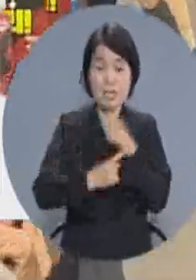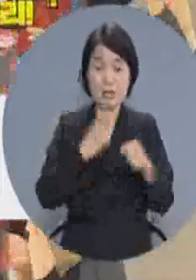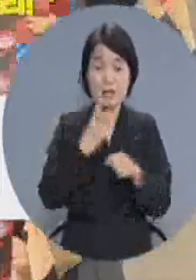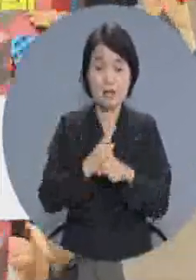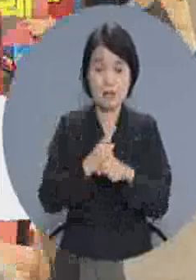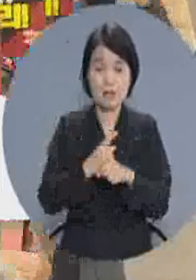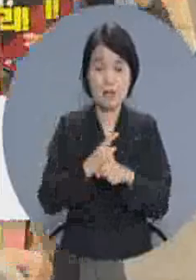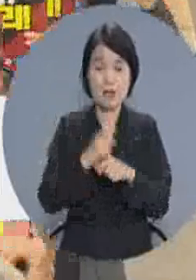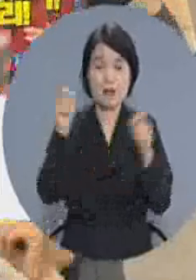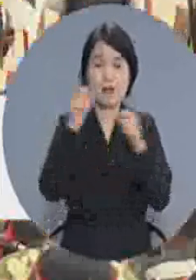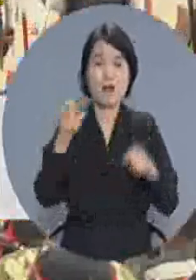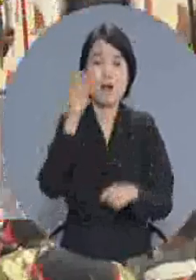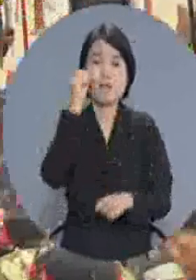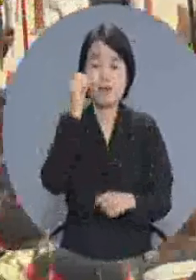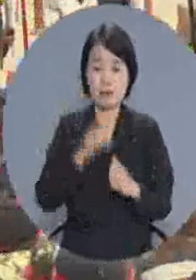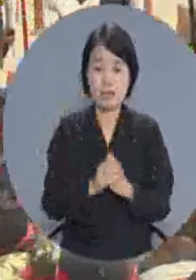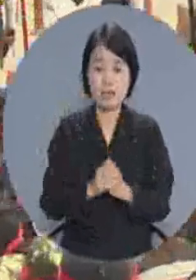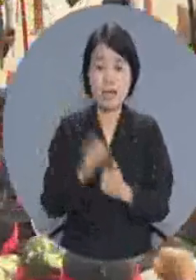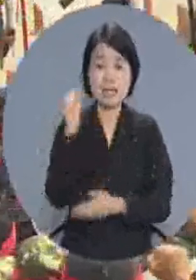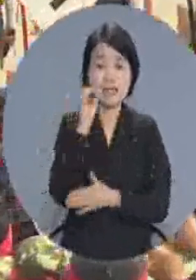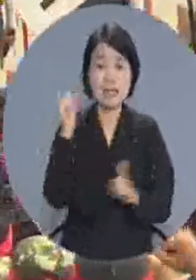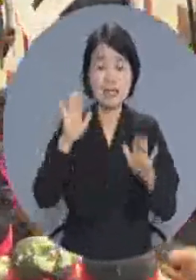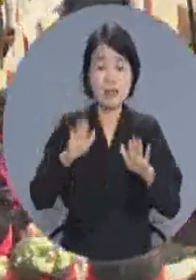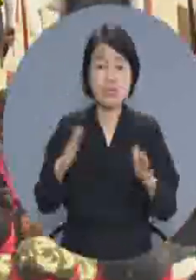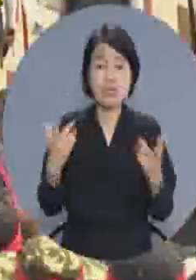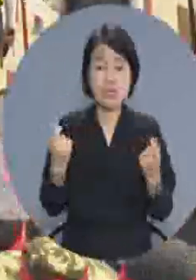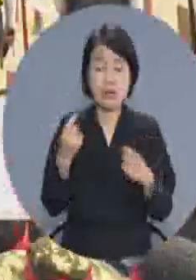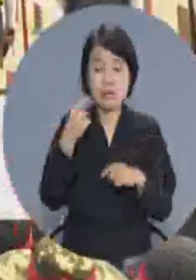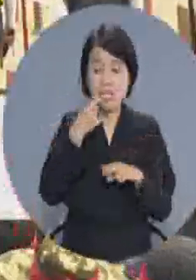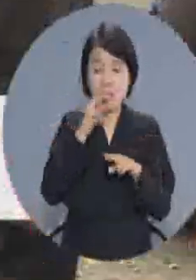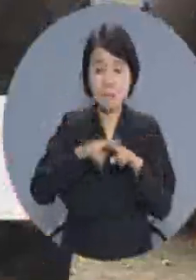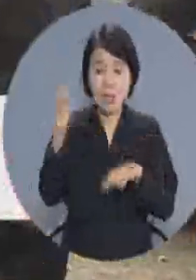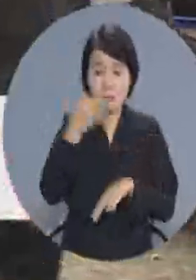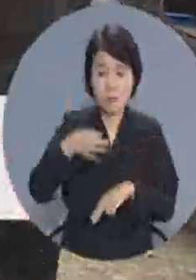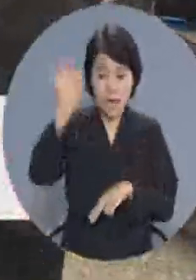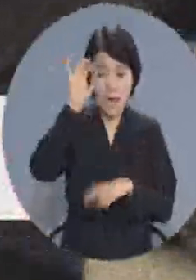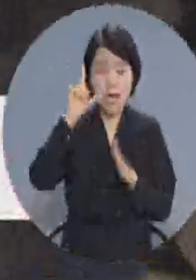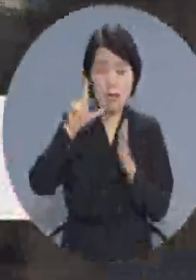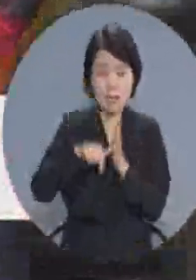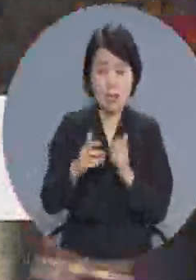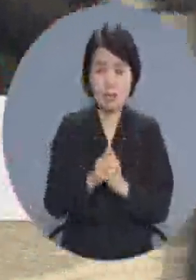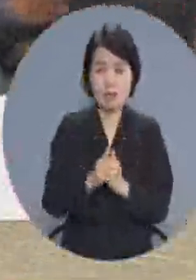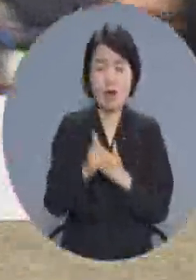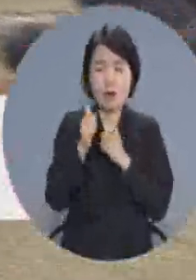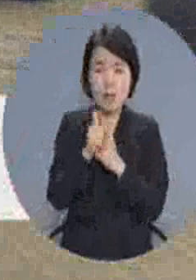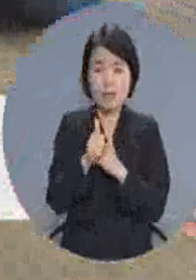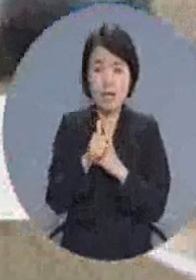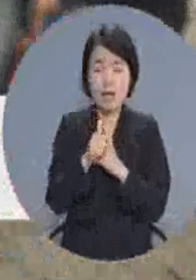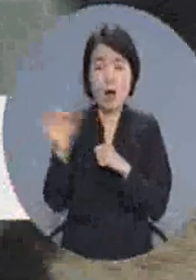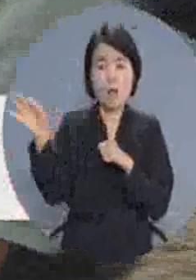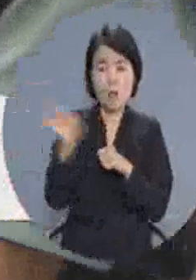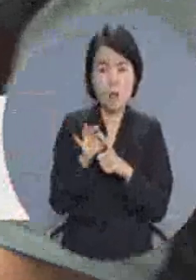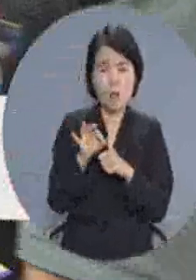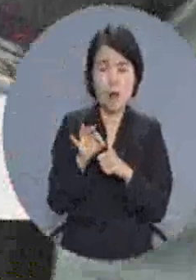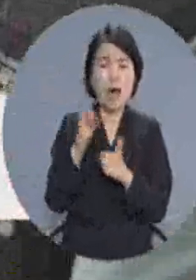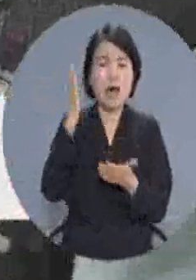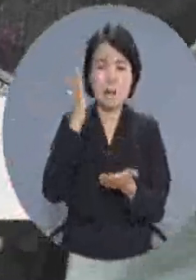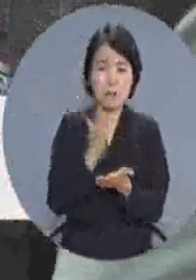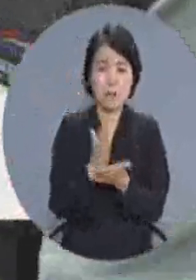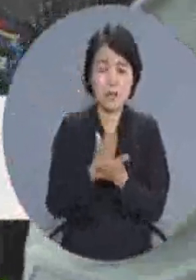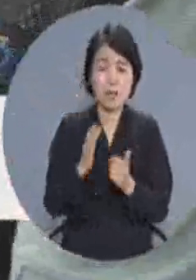중입니다. 화물차 기사는 현재처럼 유가가 급등하는 시기에는 그때마다 유가보조금을 지급할 것이